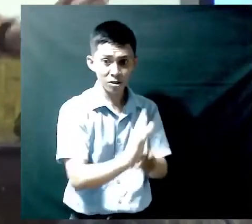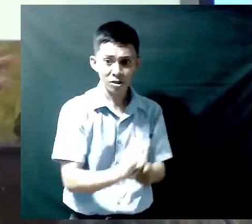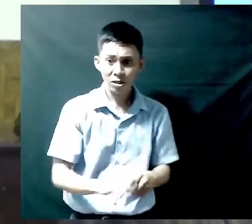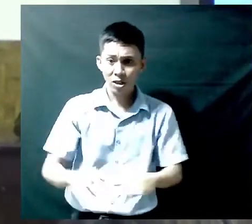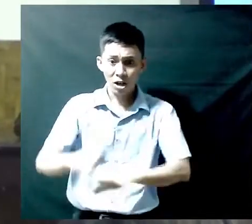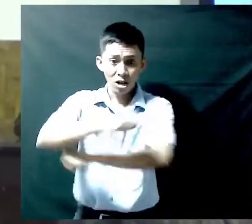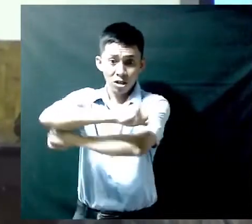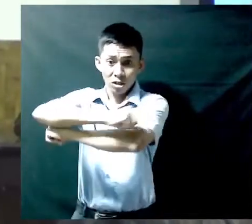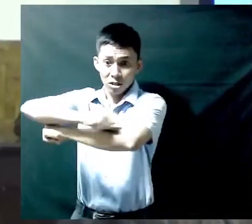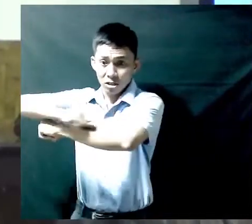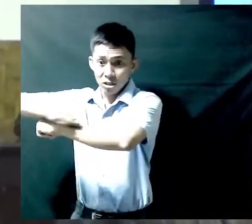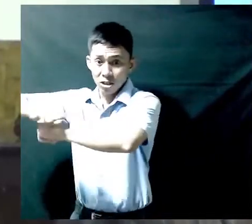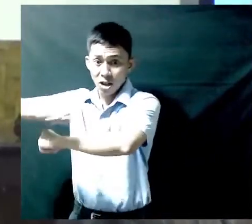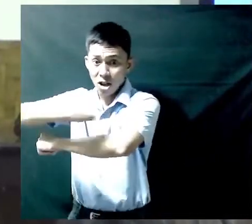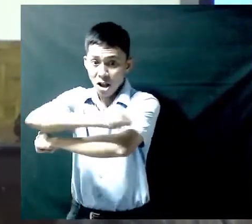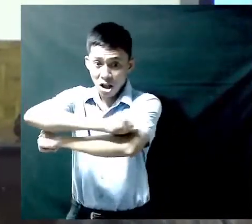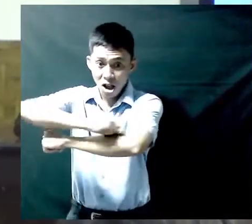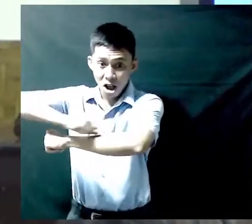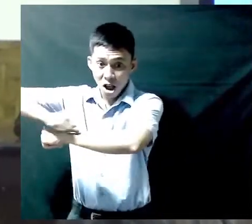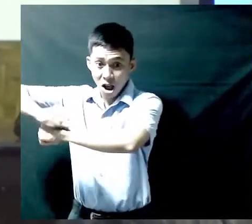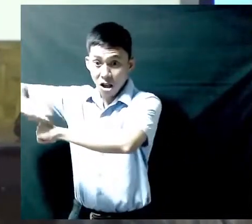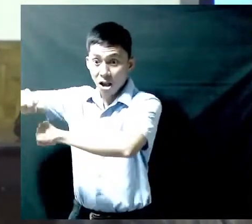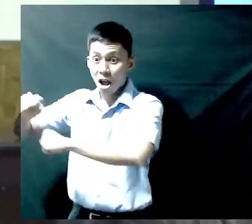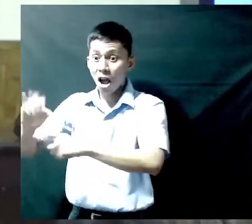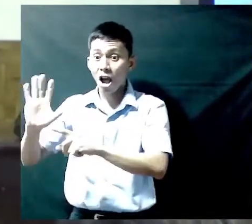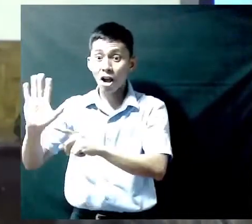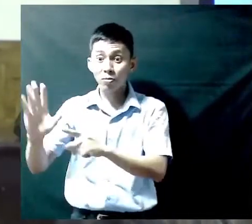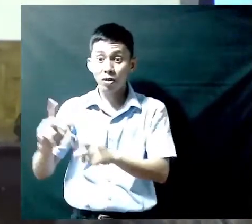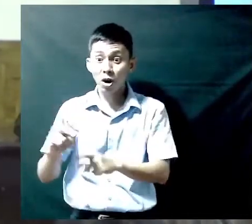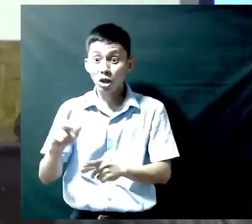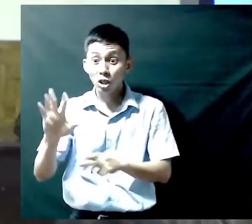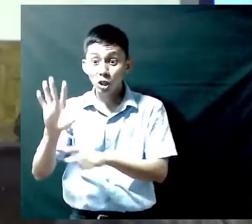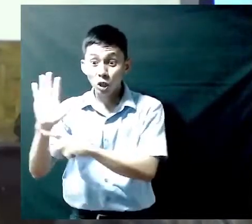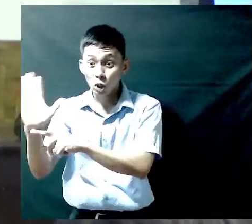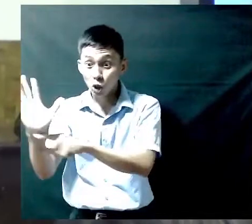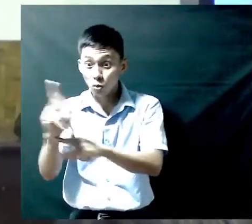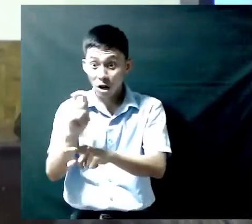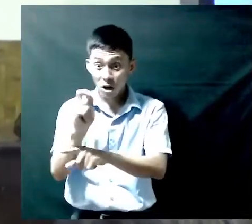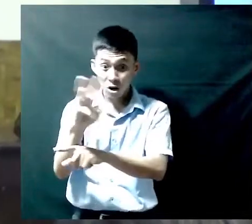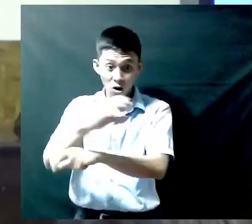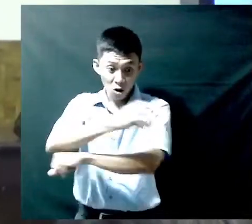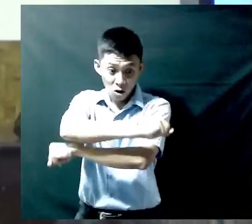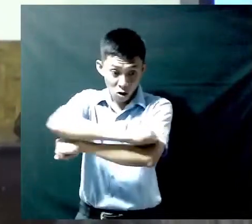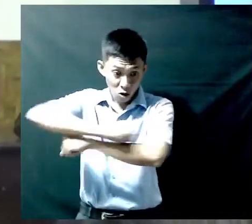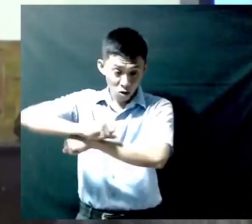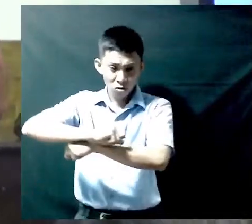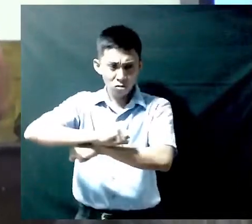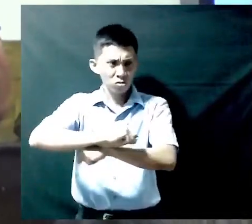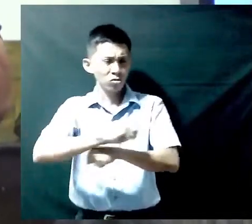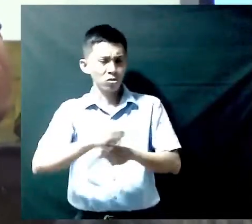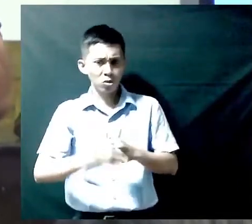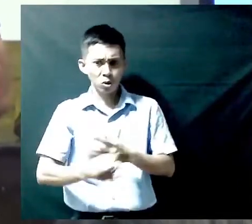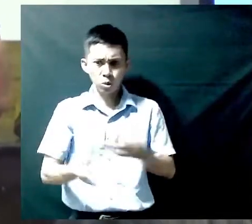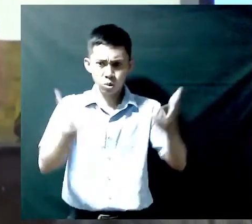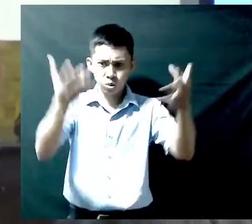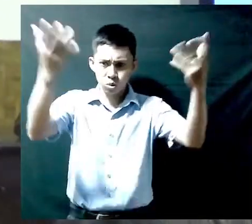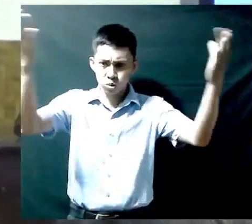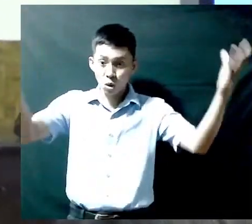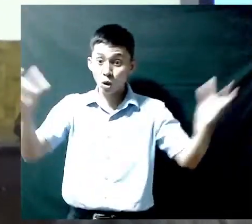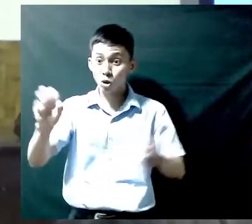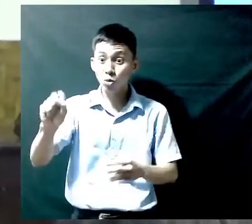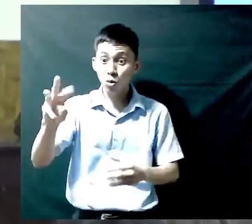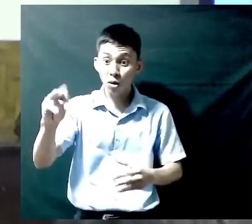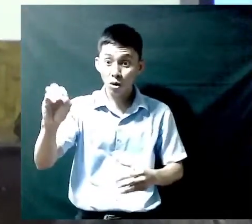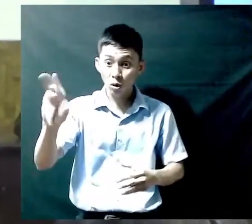stage. So akala ko, it's just a show. And then the president, John Jacobs, started to preach. Aba, nung